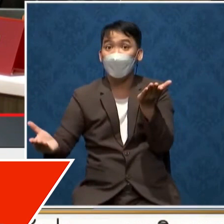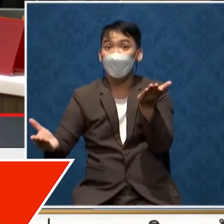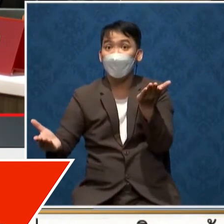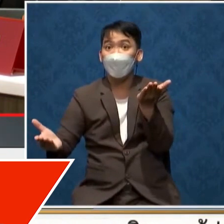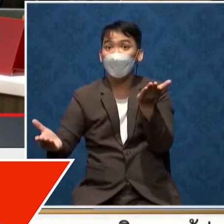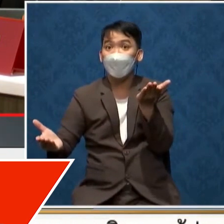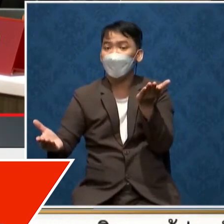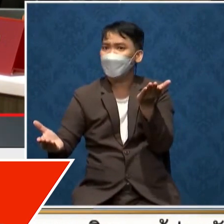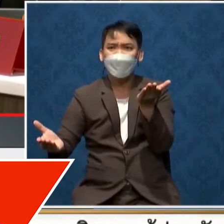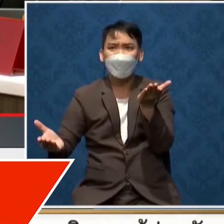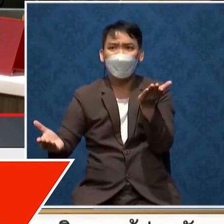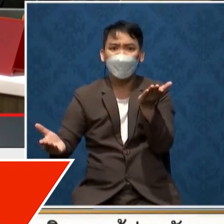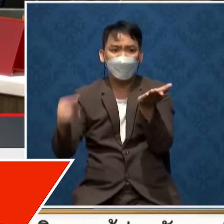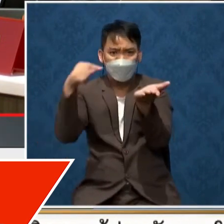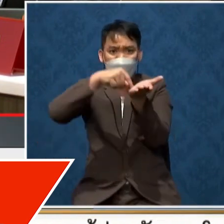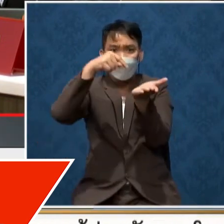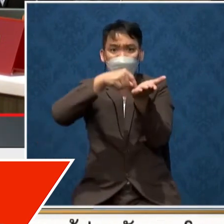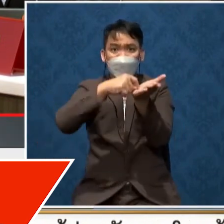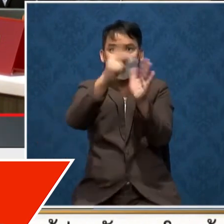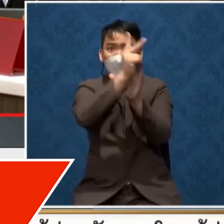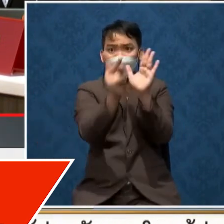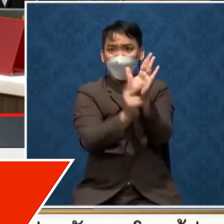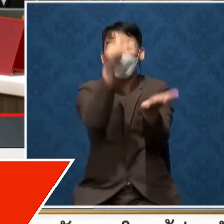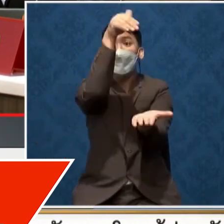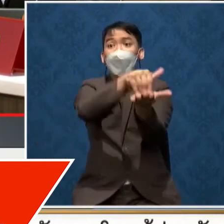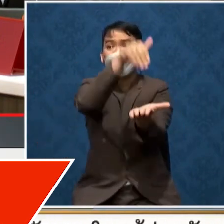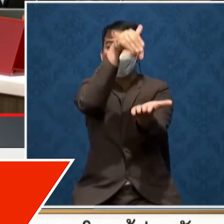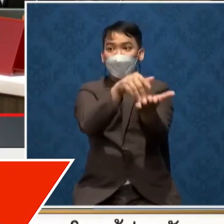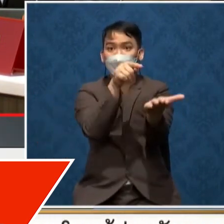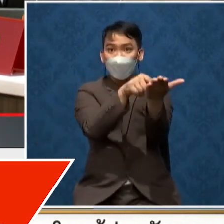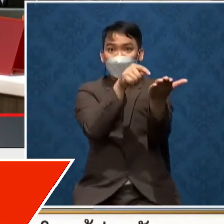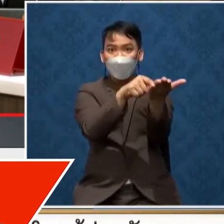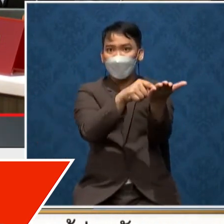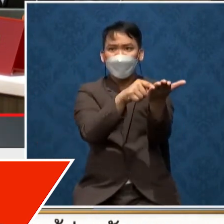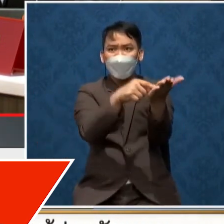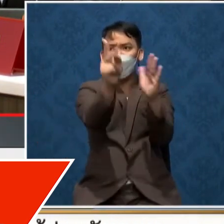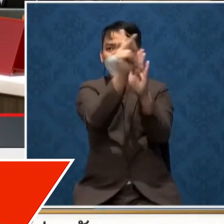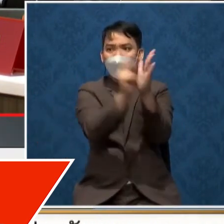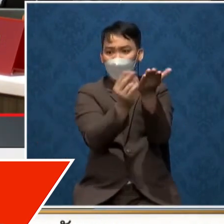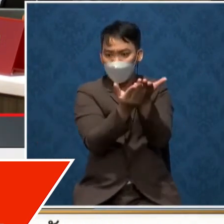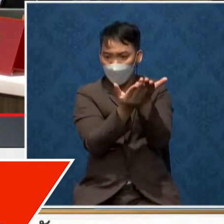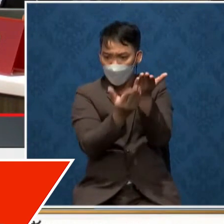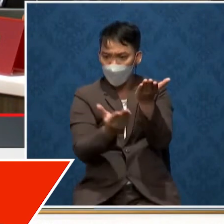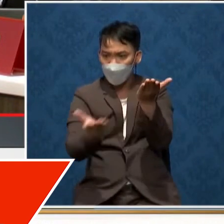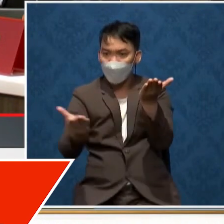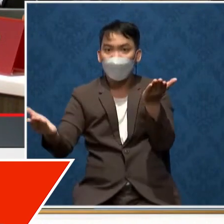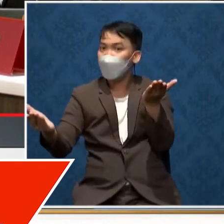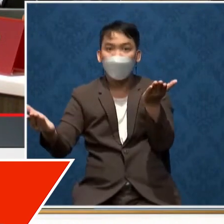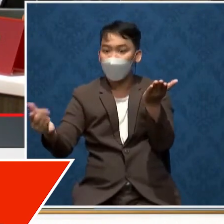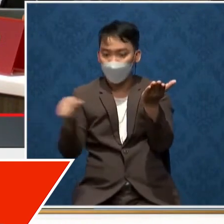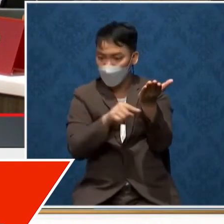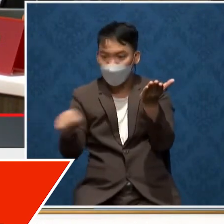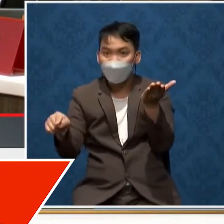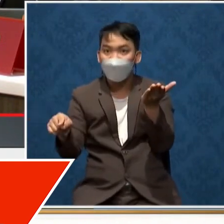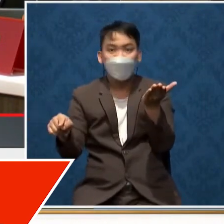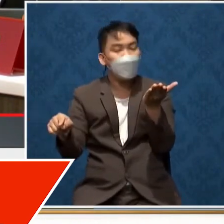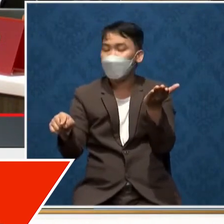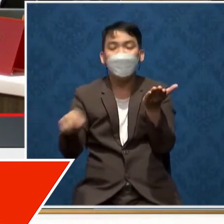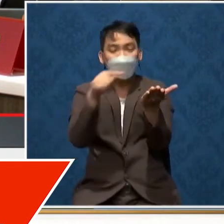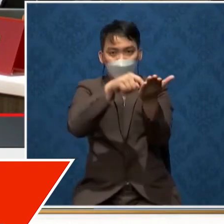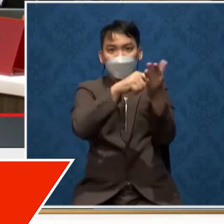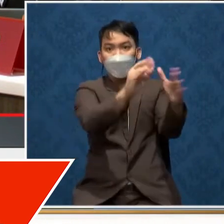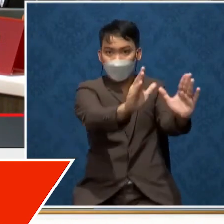ยิ่งใหญ่กับผู้อำนวยการงบประมาณไปทำ นั่นคือสิ่งที่ต้องตอบผมครับว่าต่อ